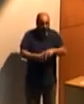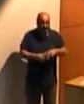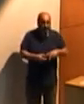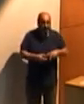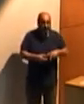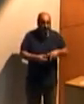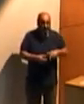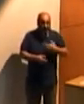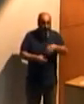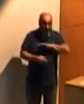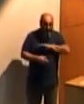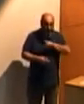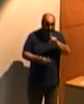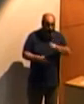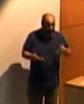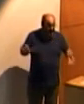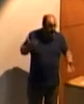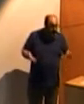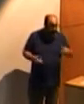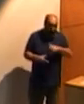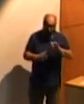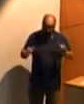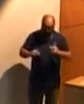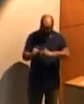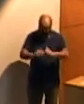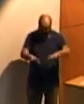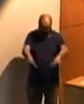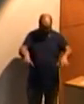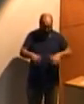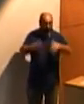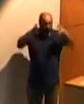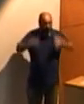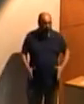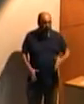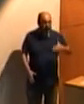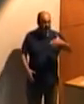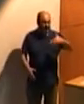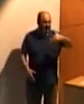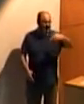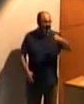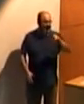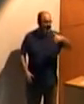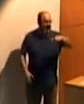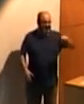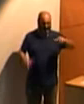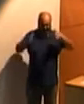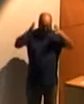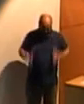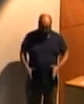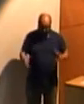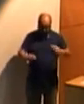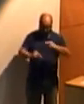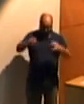responsabilité est ce que finalement jouer aux lego sur ce corps des masses ce corps légaux ce corps ordonné ce corps